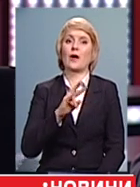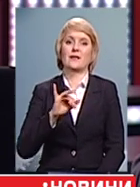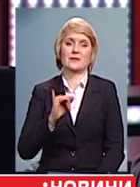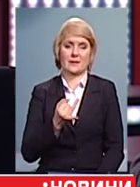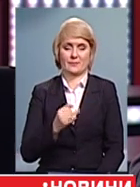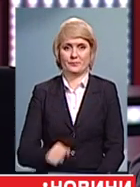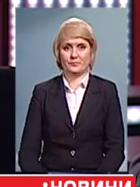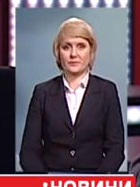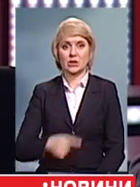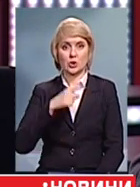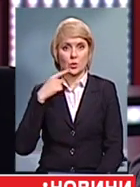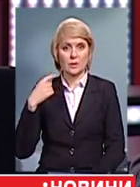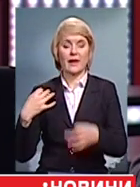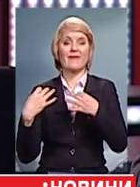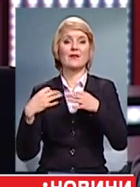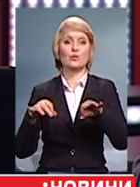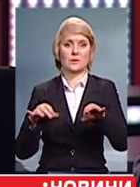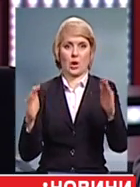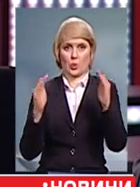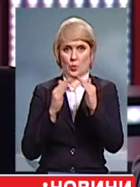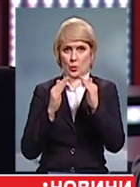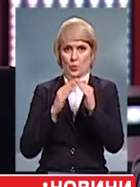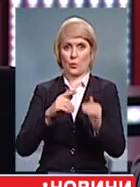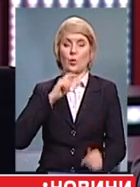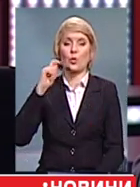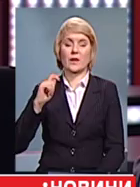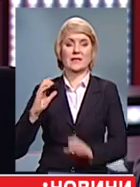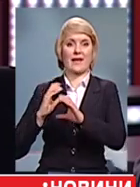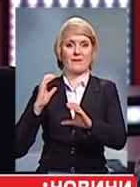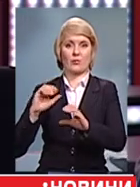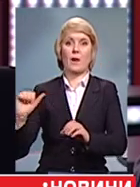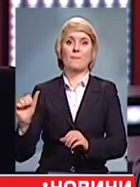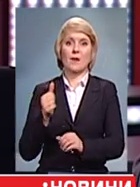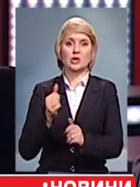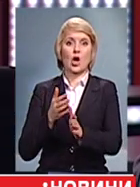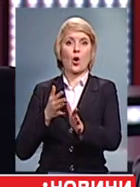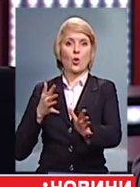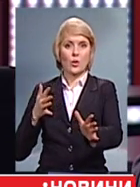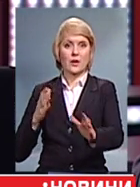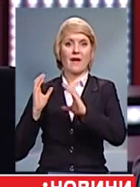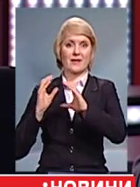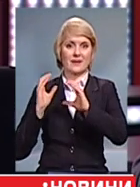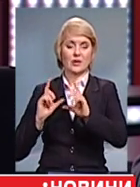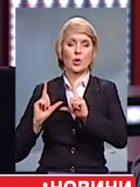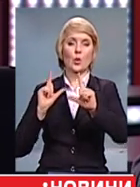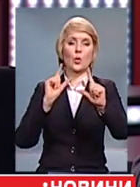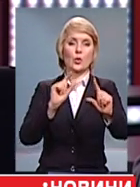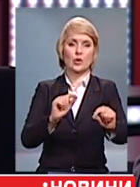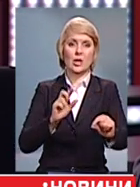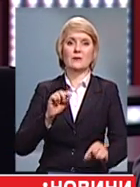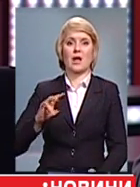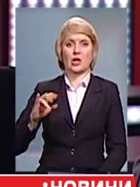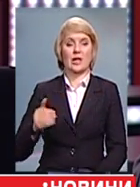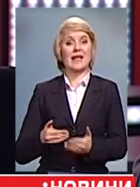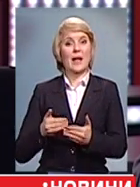Росія відпускає додому українські фури. Перша колона вантажівок залишила Брянщину. Про це повідомляє російське міністерство транспорту. Напередодні Київ і